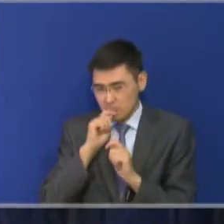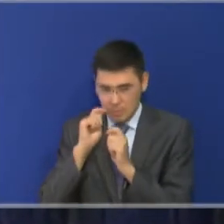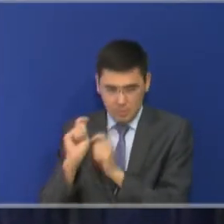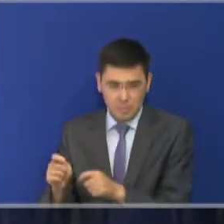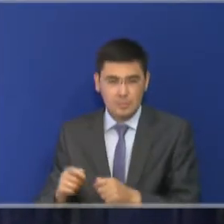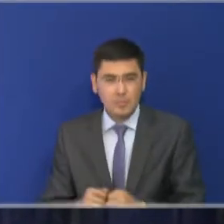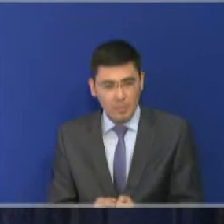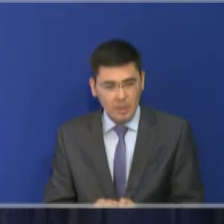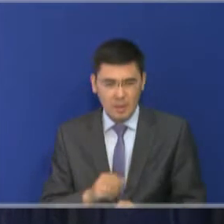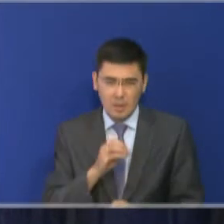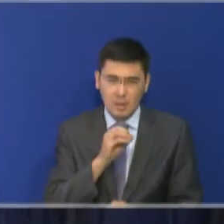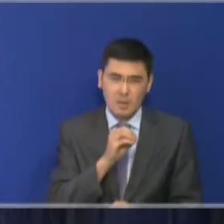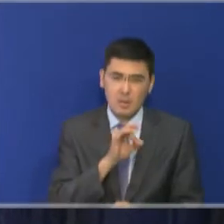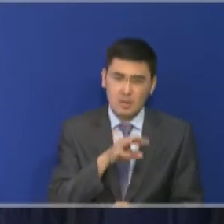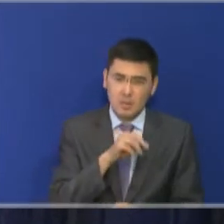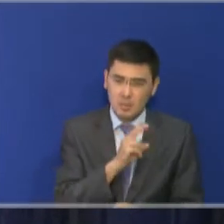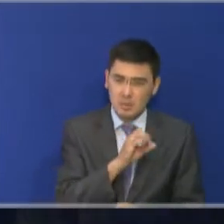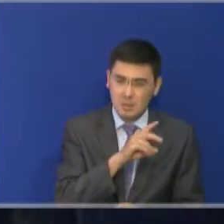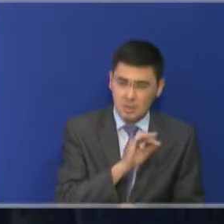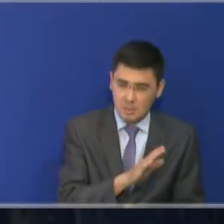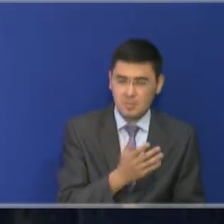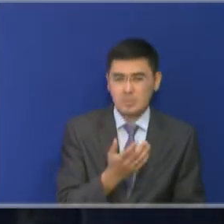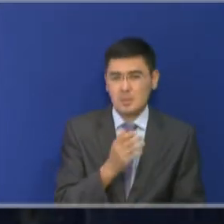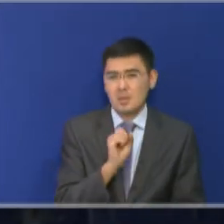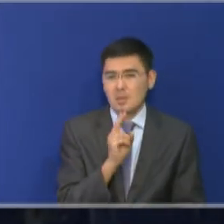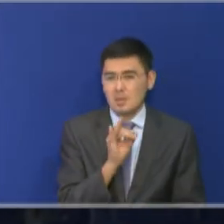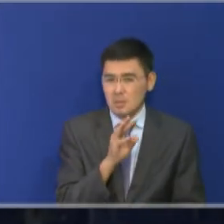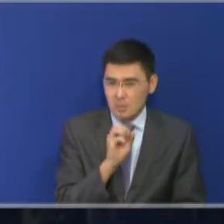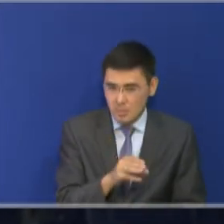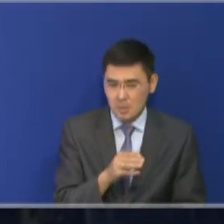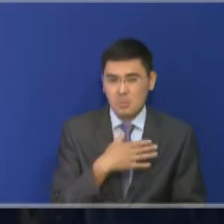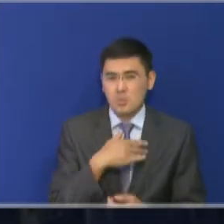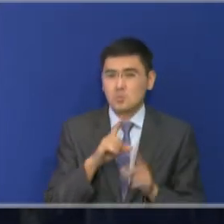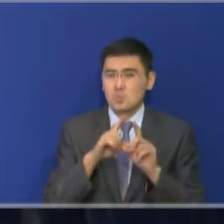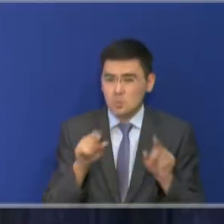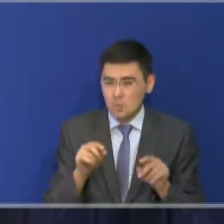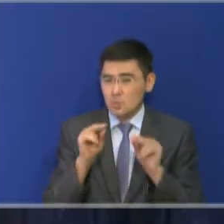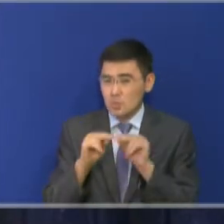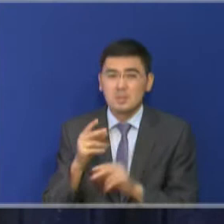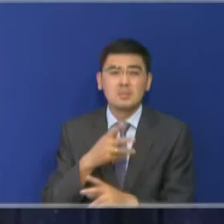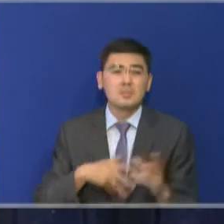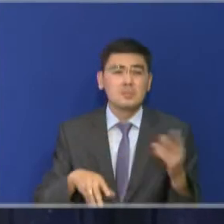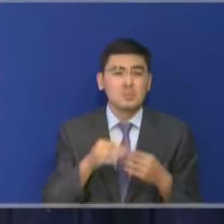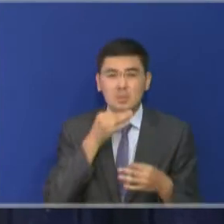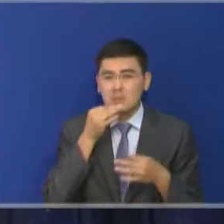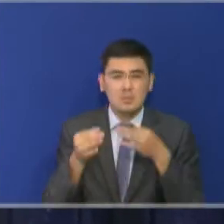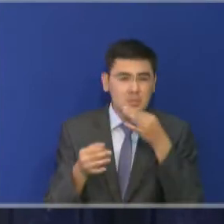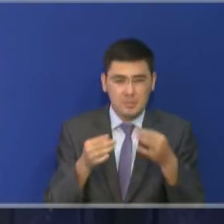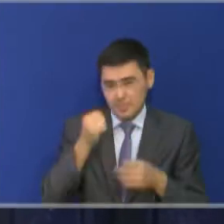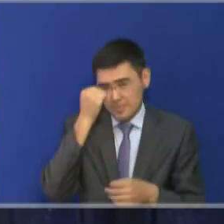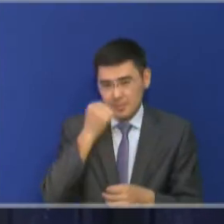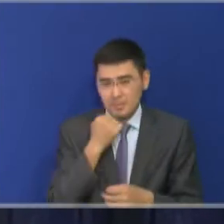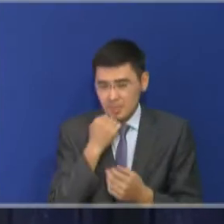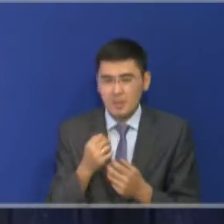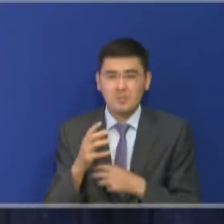партиясына, қала әкіміне және де өзімнің ұстаздарыма барлығына рахмет айтамын. Барлық әлемдегі балаларды